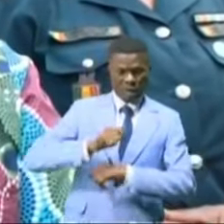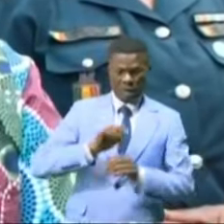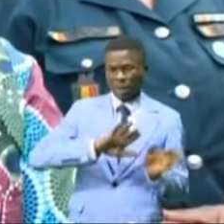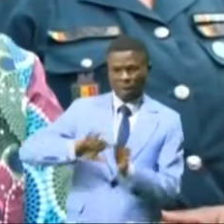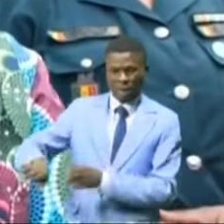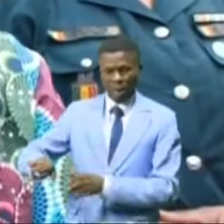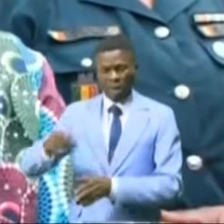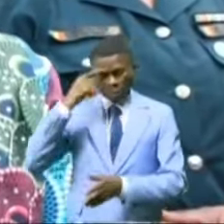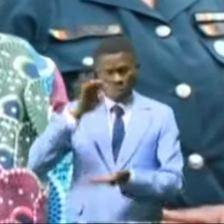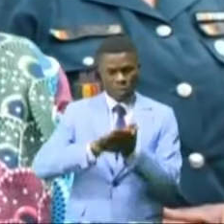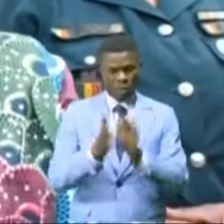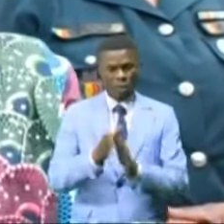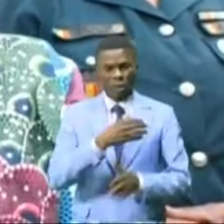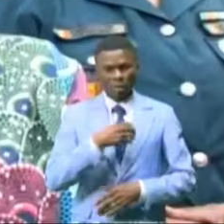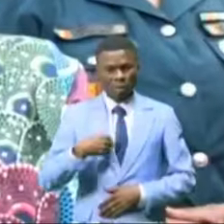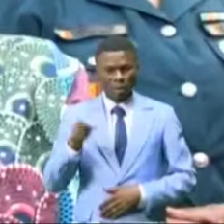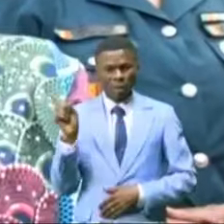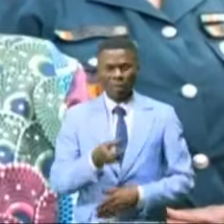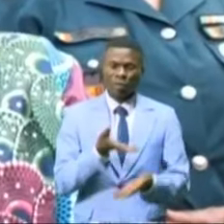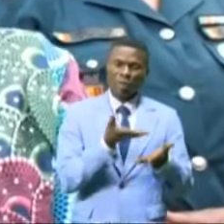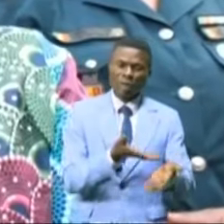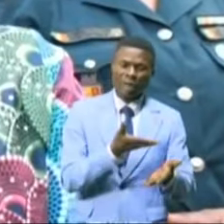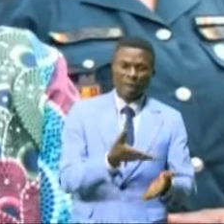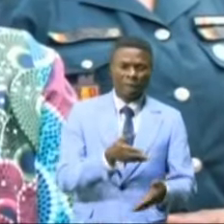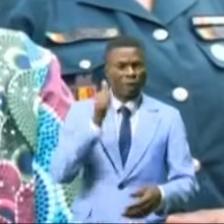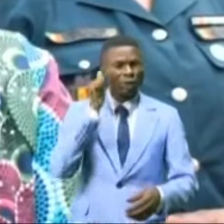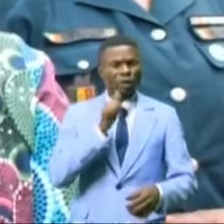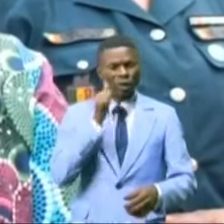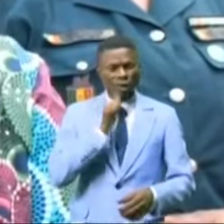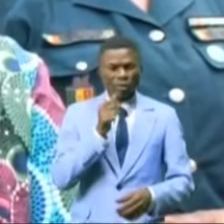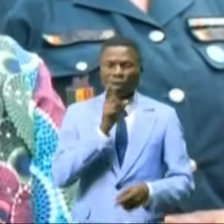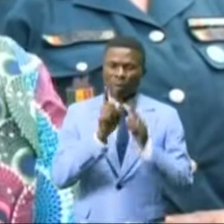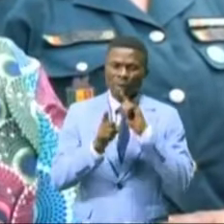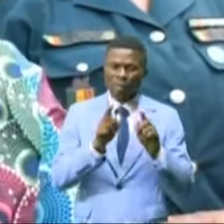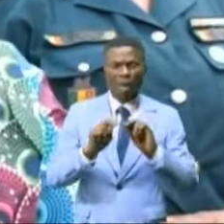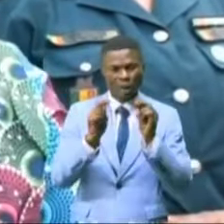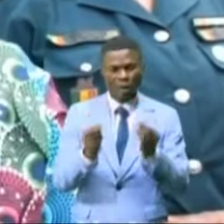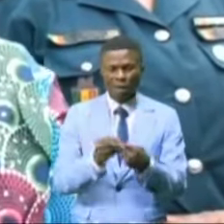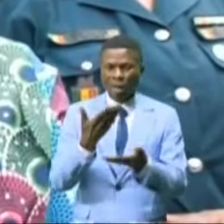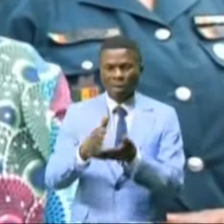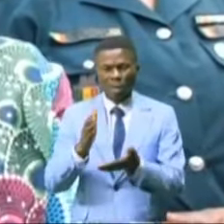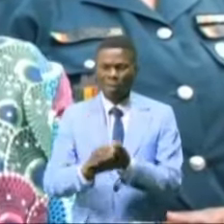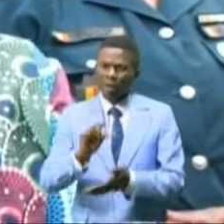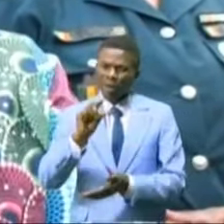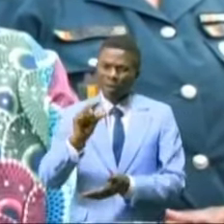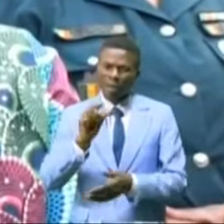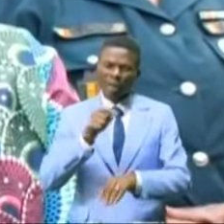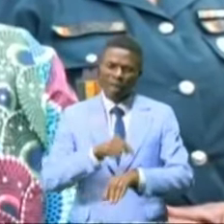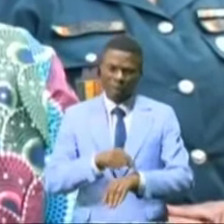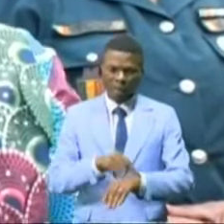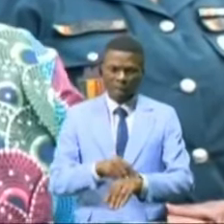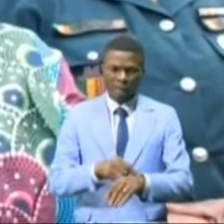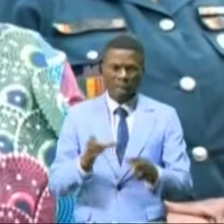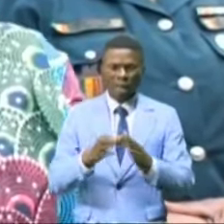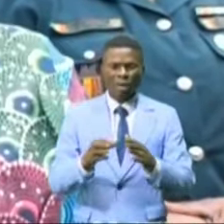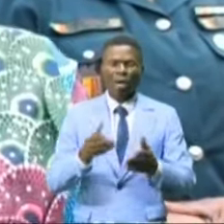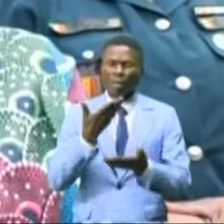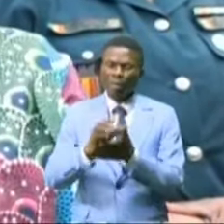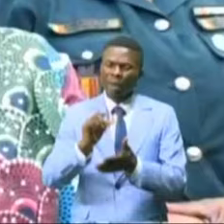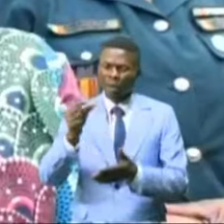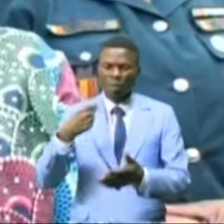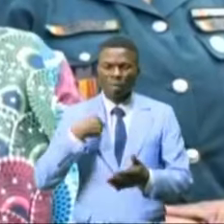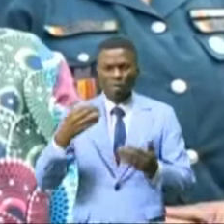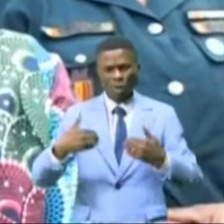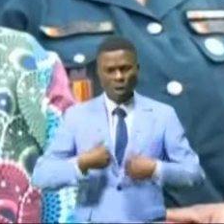devenir femme et venir avec mes sœurs ici, parler avec elles, partager ces petits moments avec elles, partager le peu que